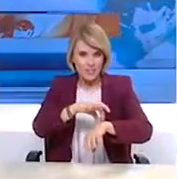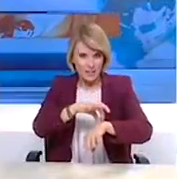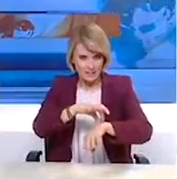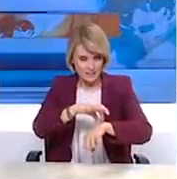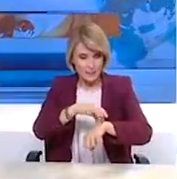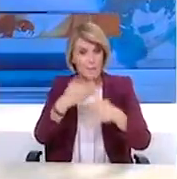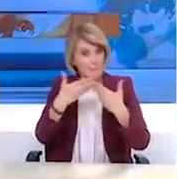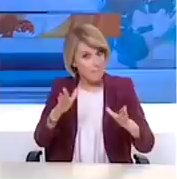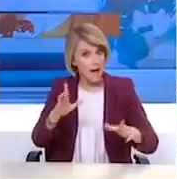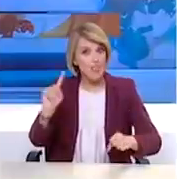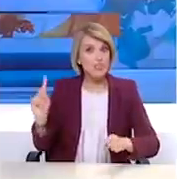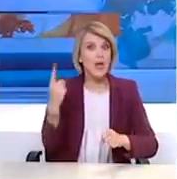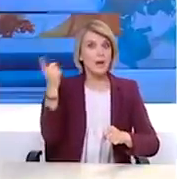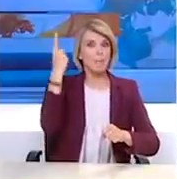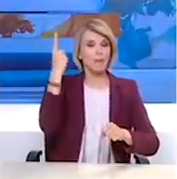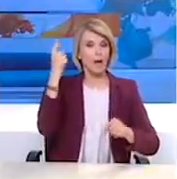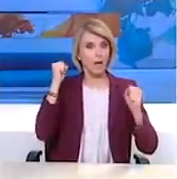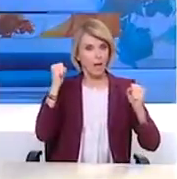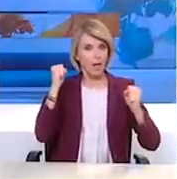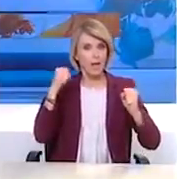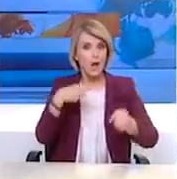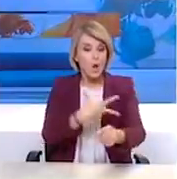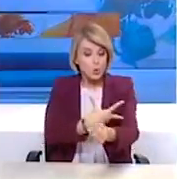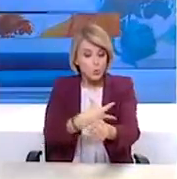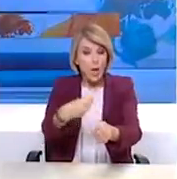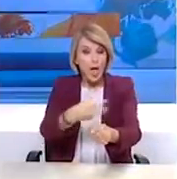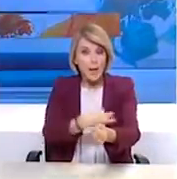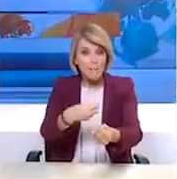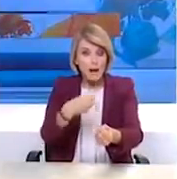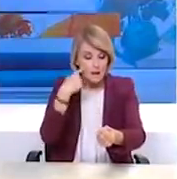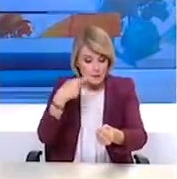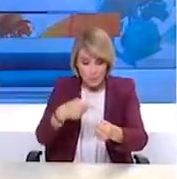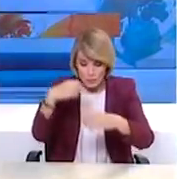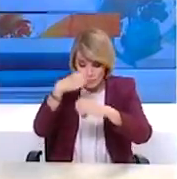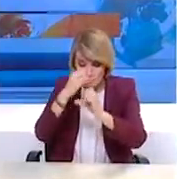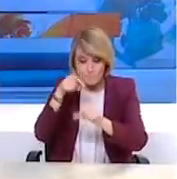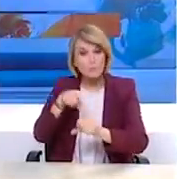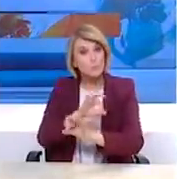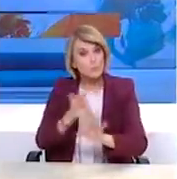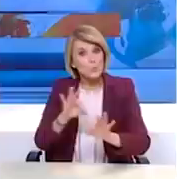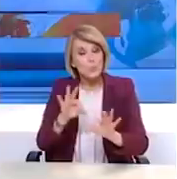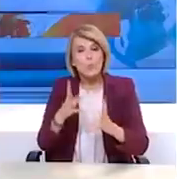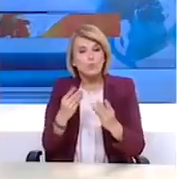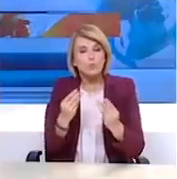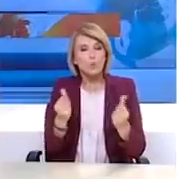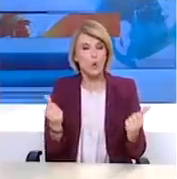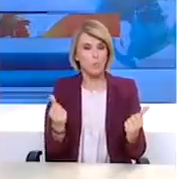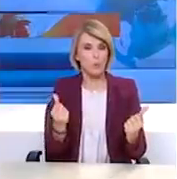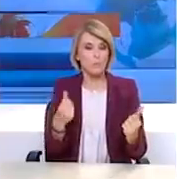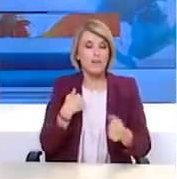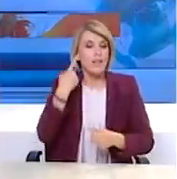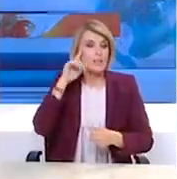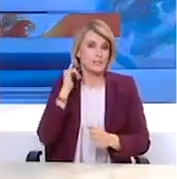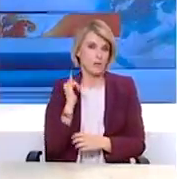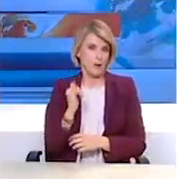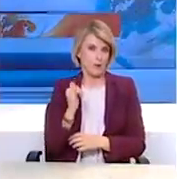Είναι θεραπεία κατά κάποιο τρόπο σωτηρίας, τελευταία επιλογή θεραπεία αυτή τη στιγμή και στις ΗΠΑ που έχει πάρει